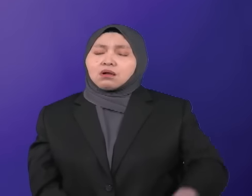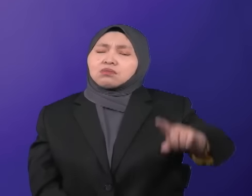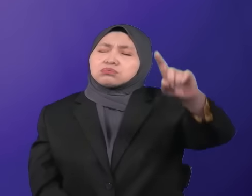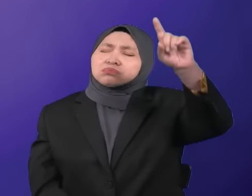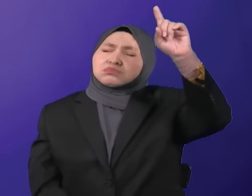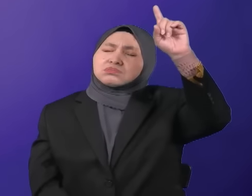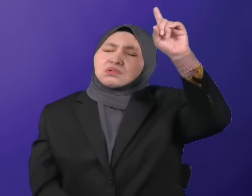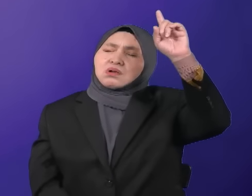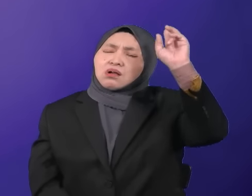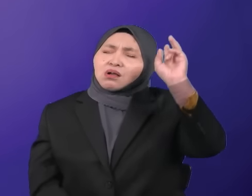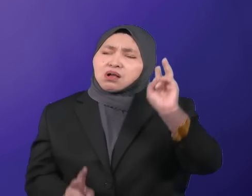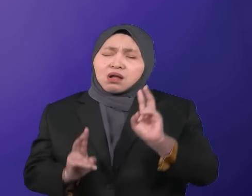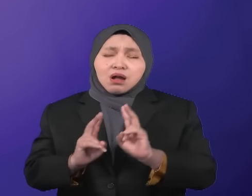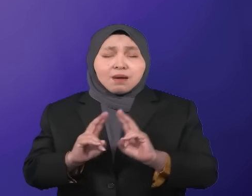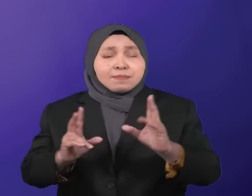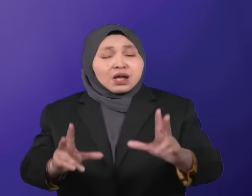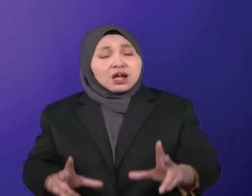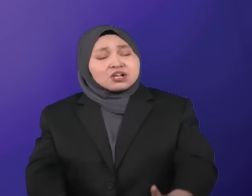والله سريع